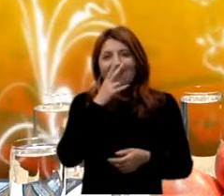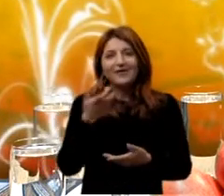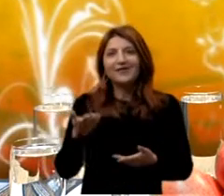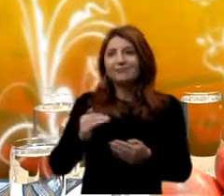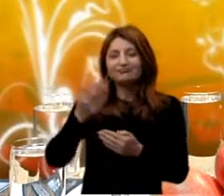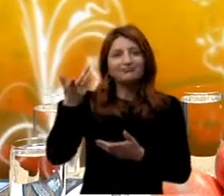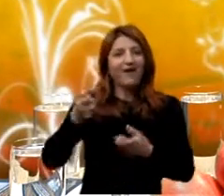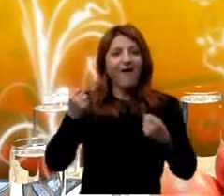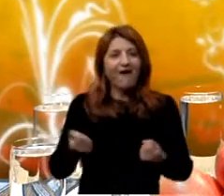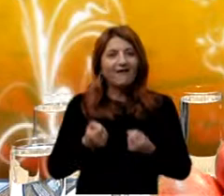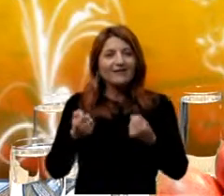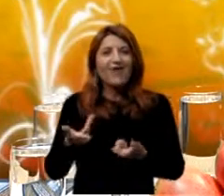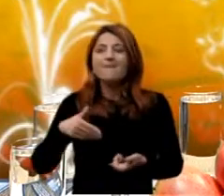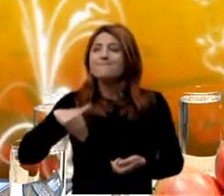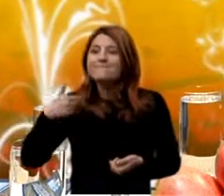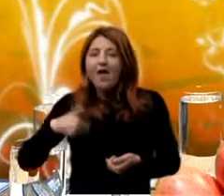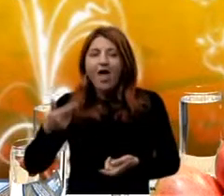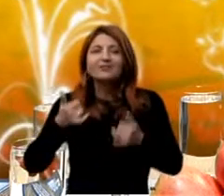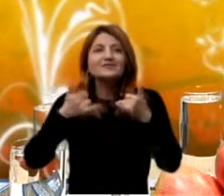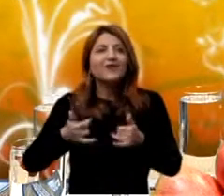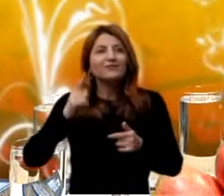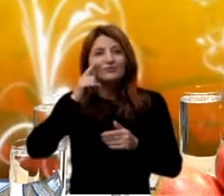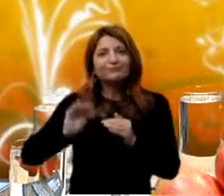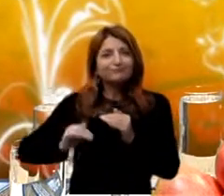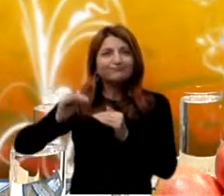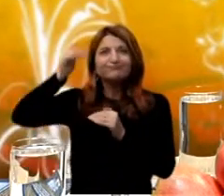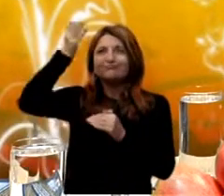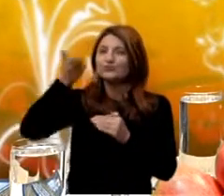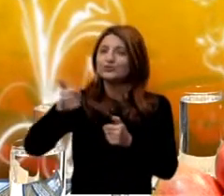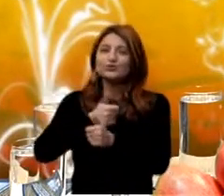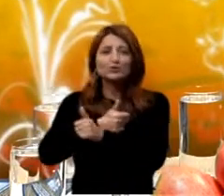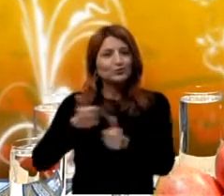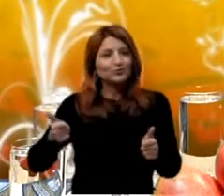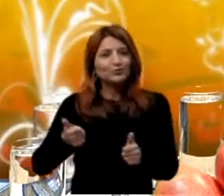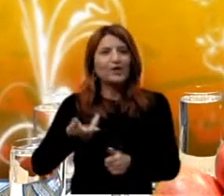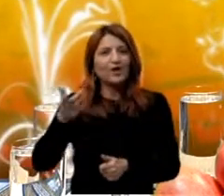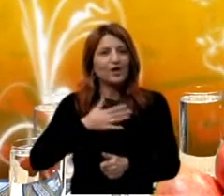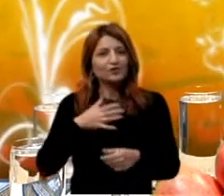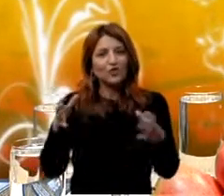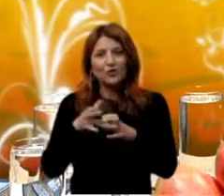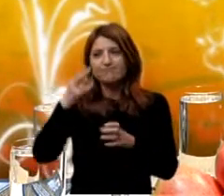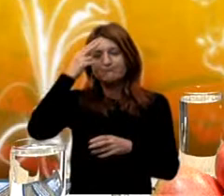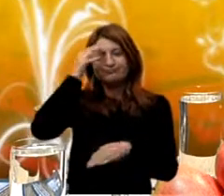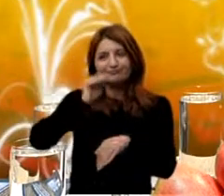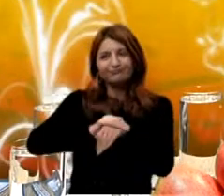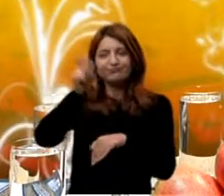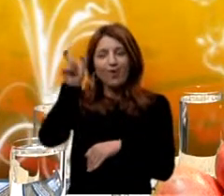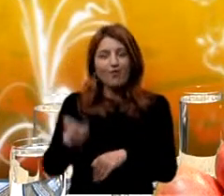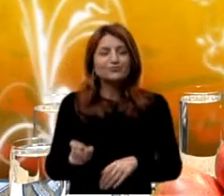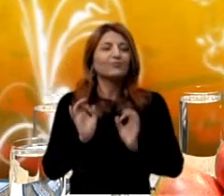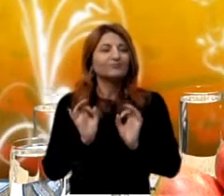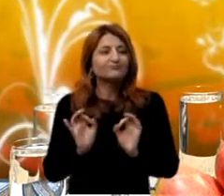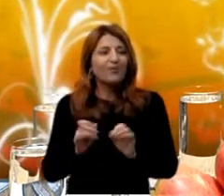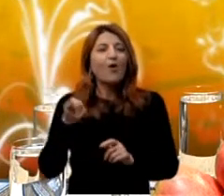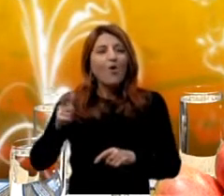biti aktivan, a ovi mladi mogu rasti u nešto super i što je ona kod nas zaista u društvu jedna prepoznatljiva osoba koja